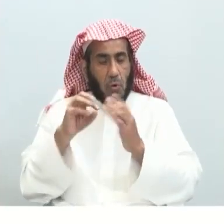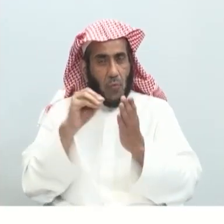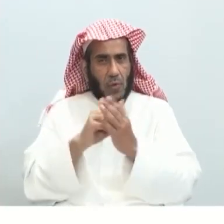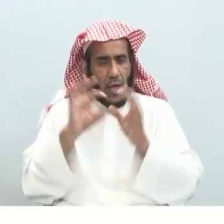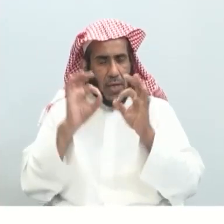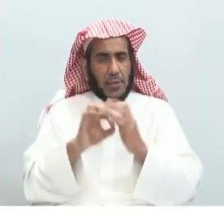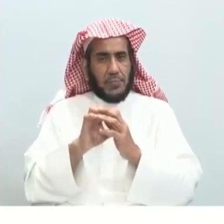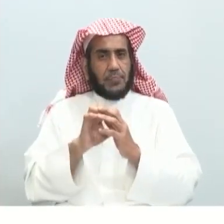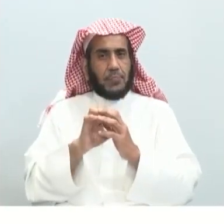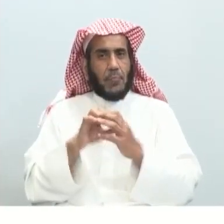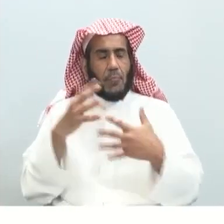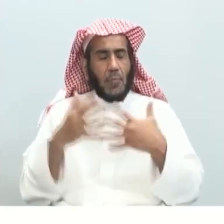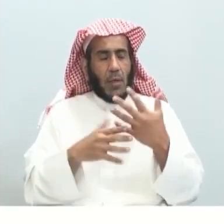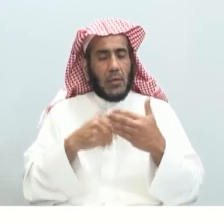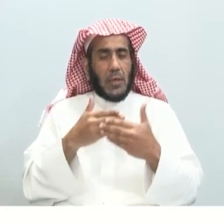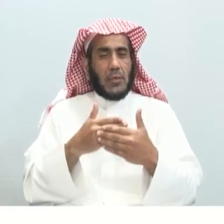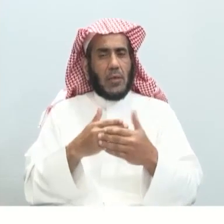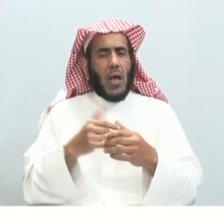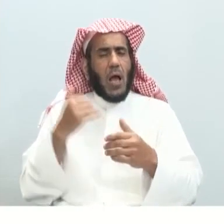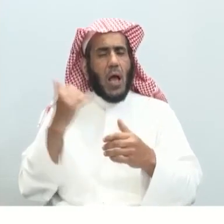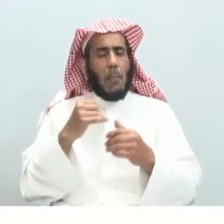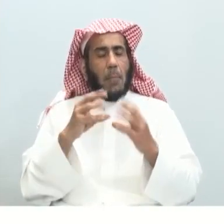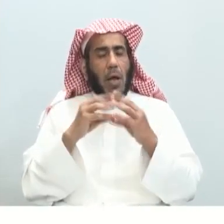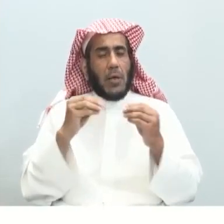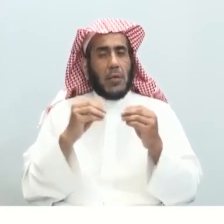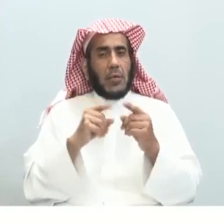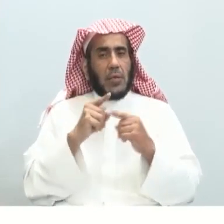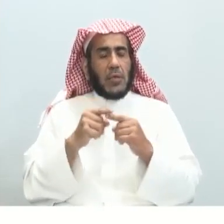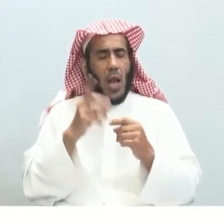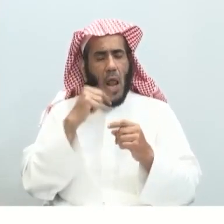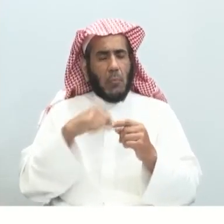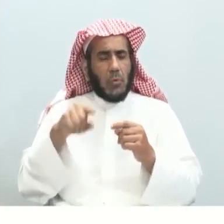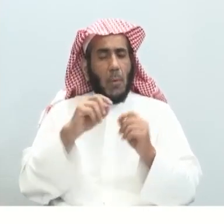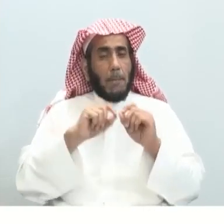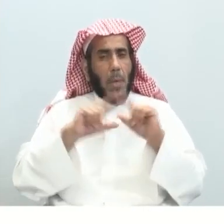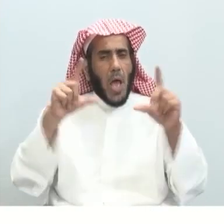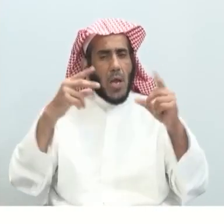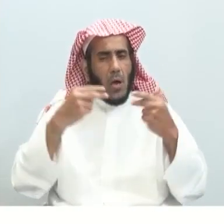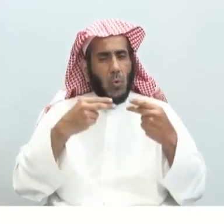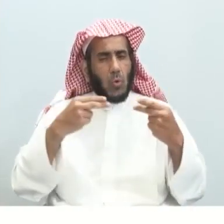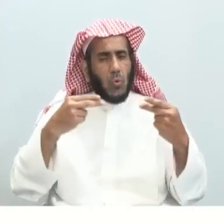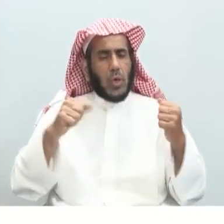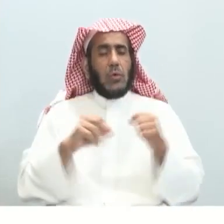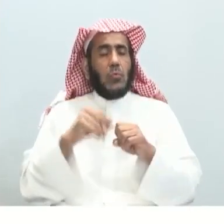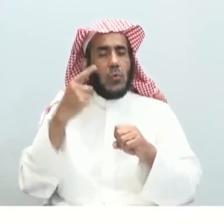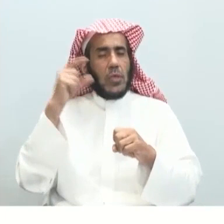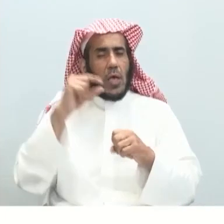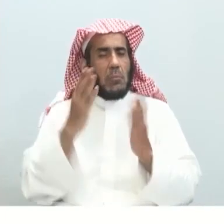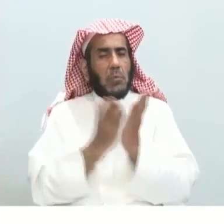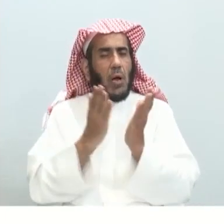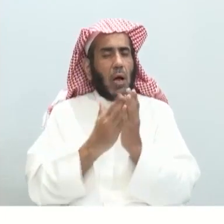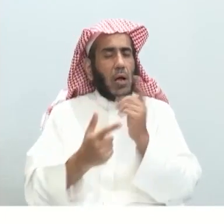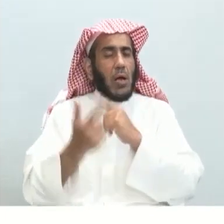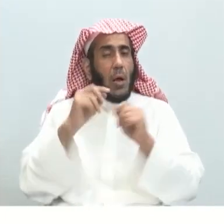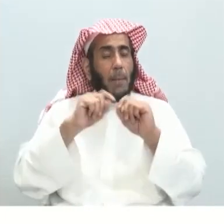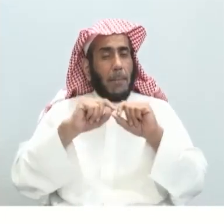الايات و ناتي على ابرز المعاني التي لابد من بيانها واستذكار لما سبق